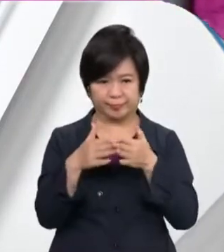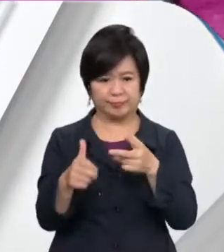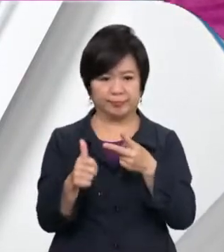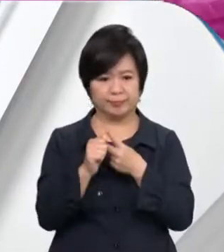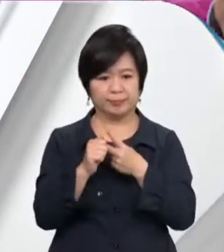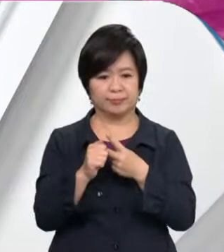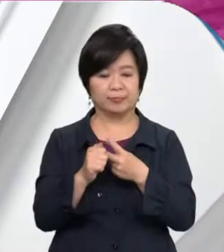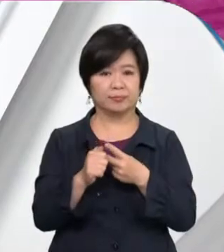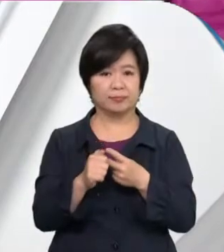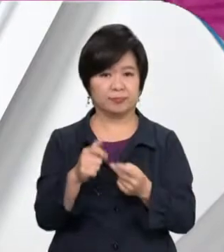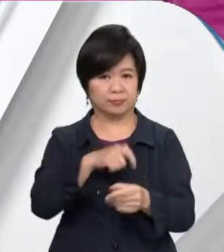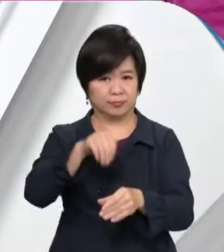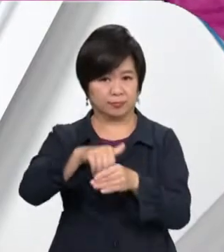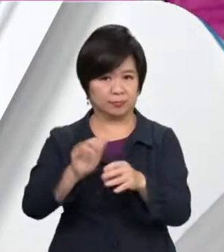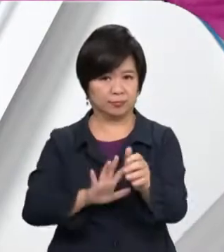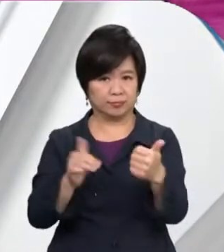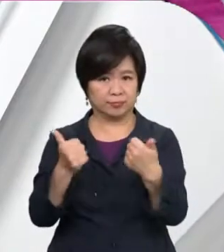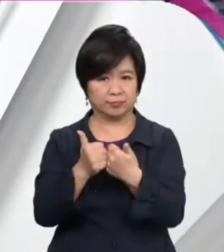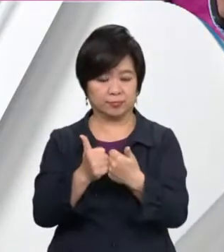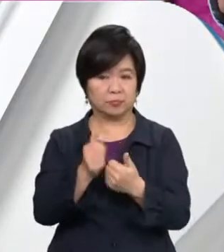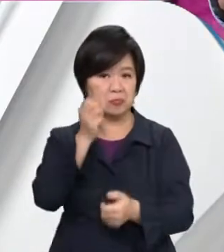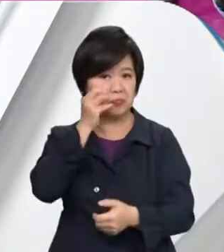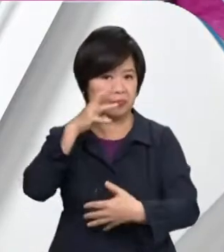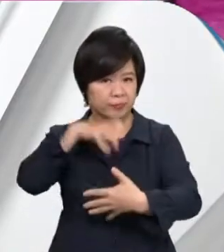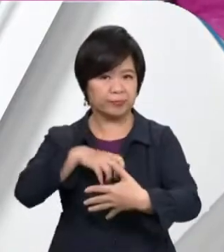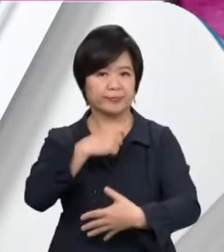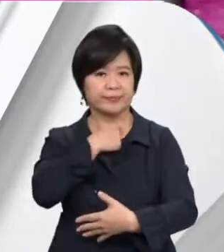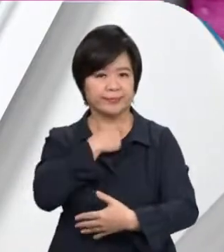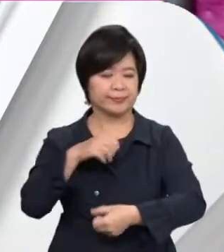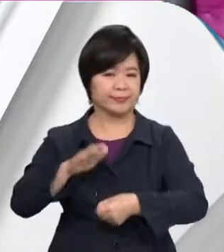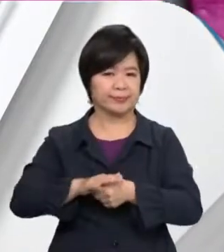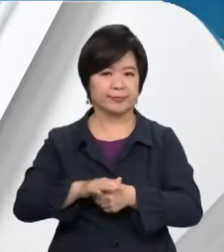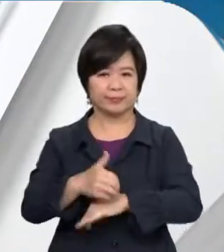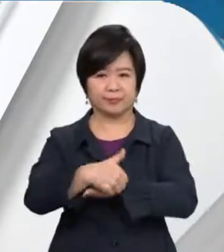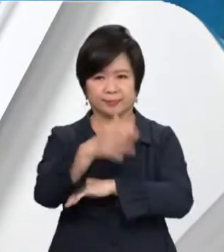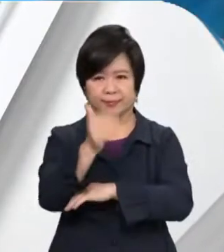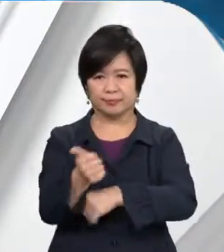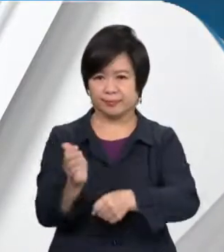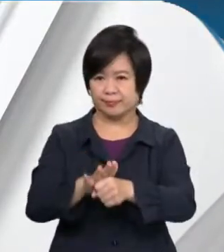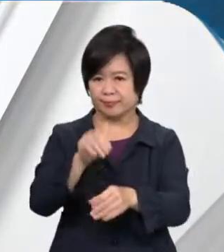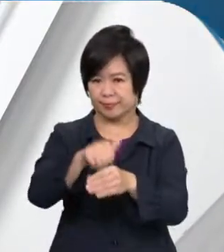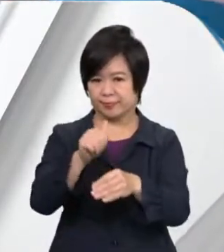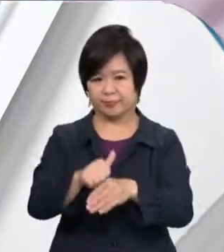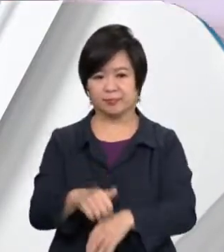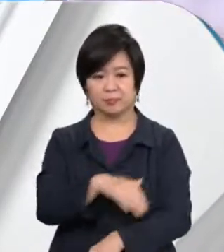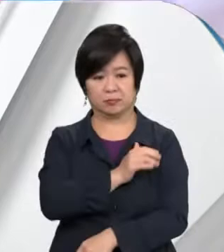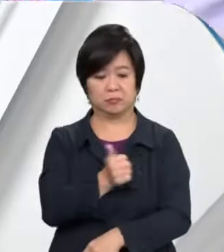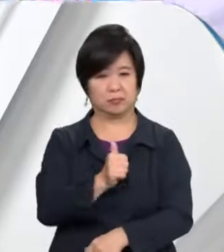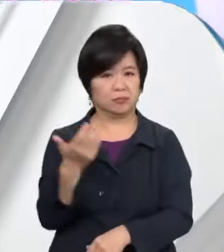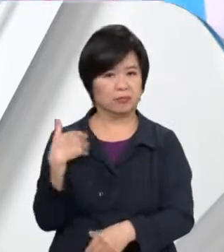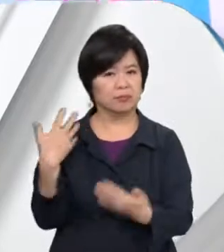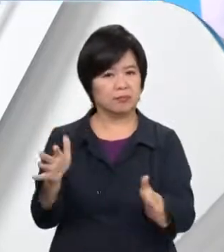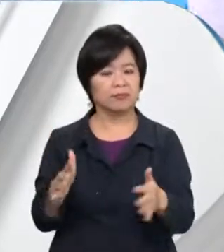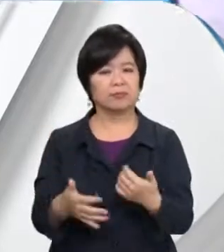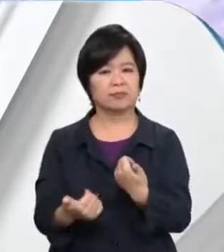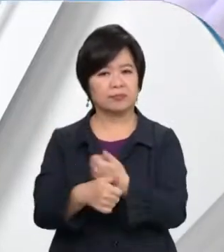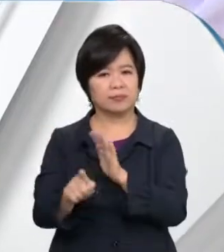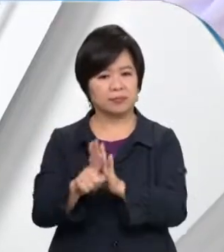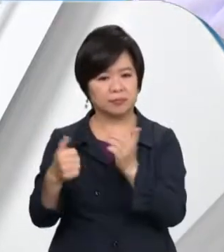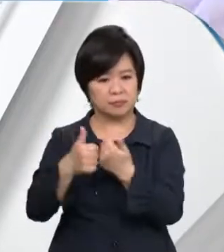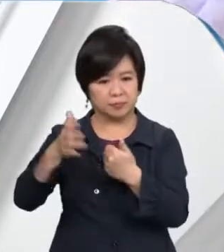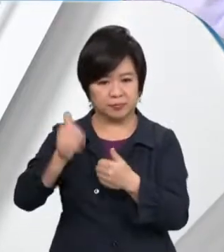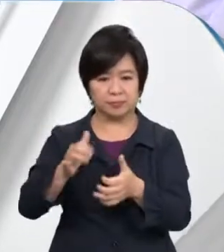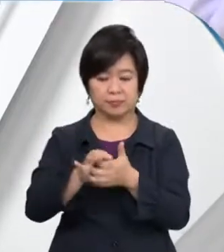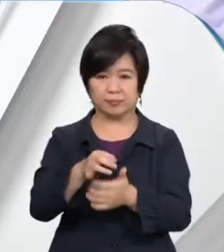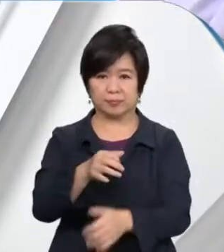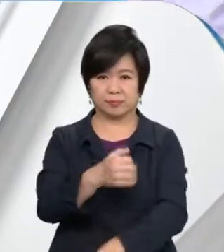选举委员会在3个月内办理一个乡长的补选。 邱子正是做过南庄乡代表会的主席，严林村